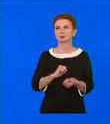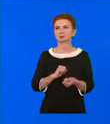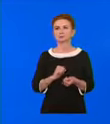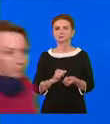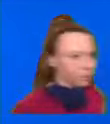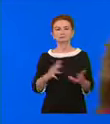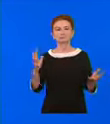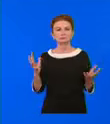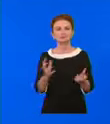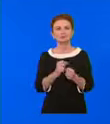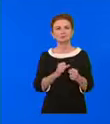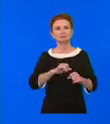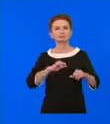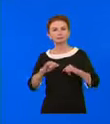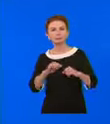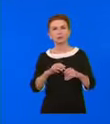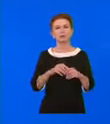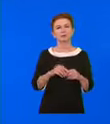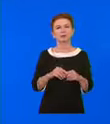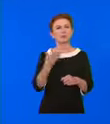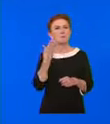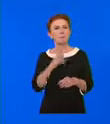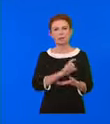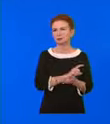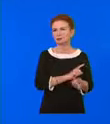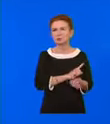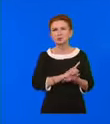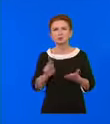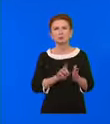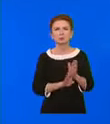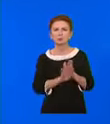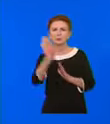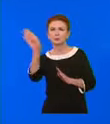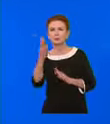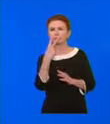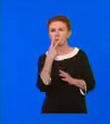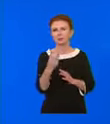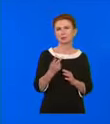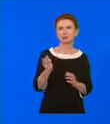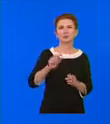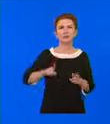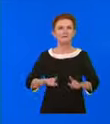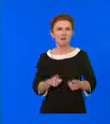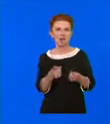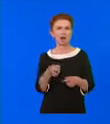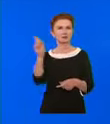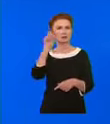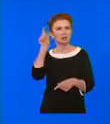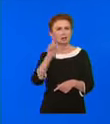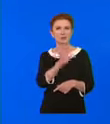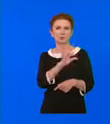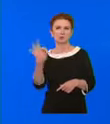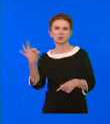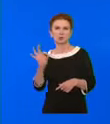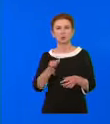nad niekontrolowanymi, nad bardzo gwałtownymi przyrostami, takie jakie widzieliśmy we Francji, w Niemczech, a zwłaszcza w Hiszpanii i